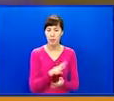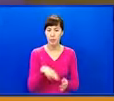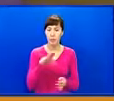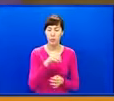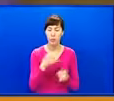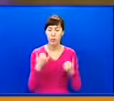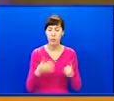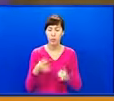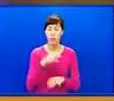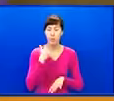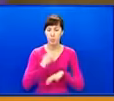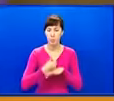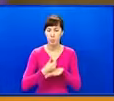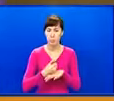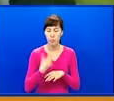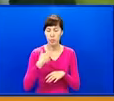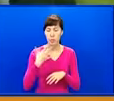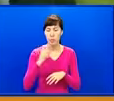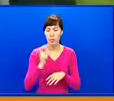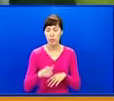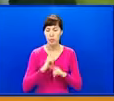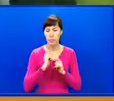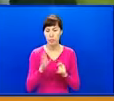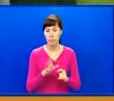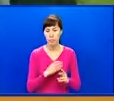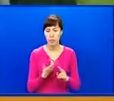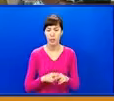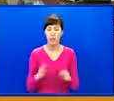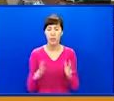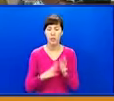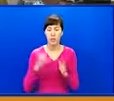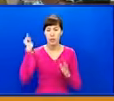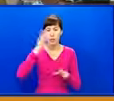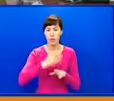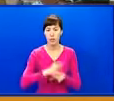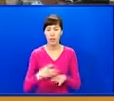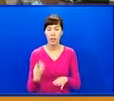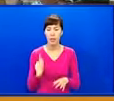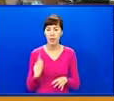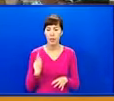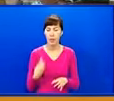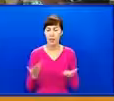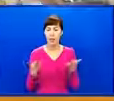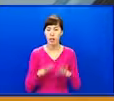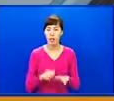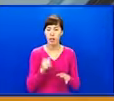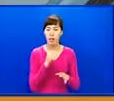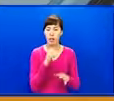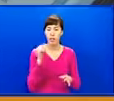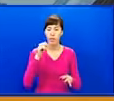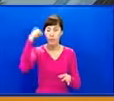бүгін облыс әкімінің қолынан 35 адам марапат алды. Олардың 9-ы білім саласының ардагері болса, қалғаны өткен оқу